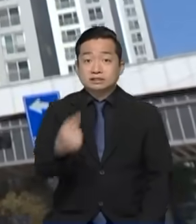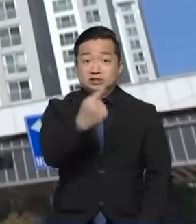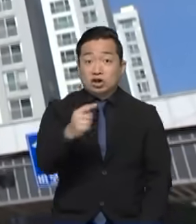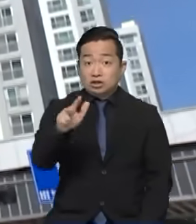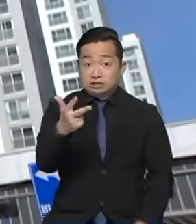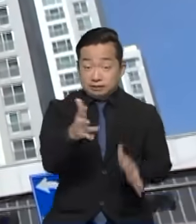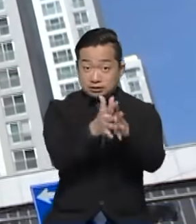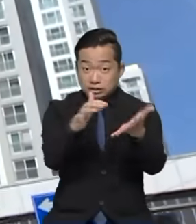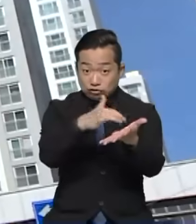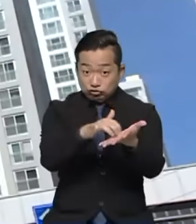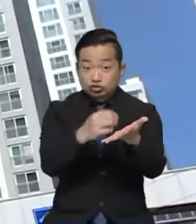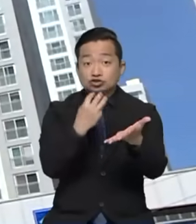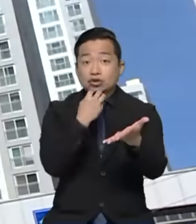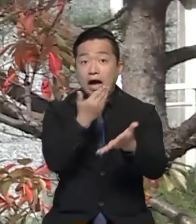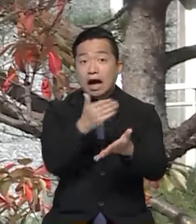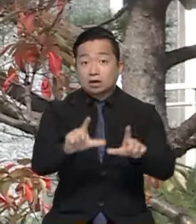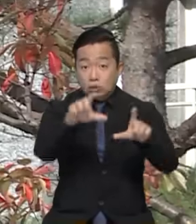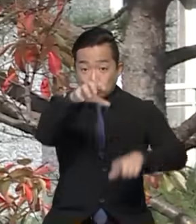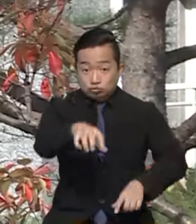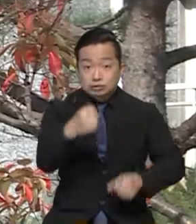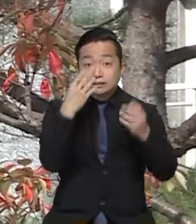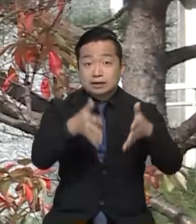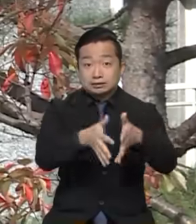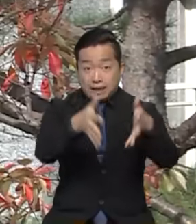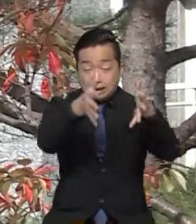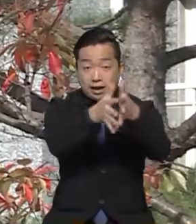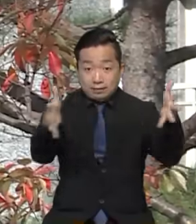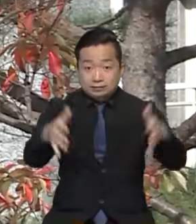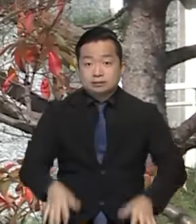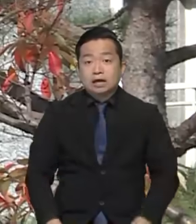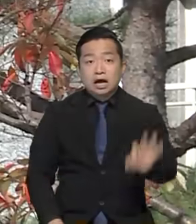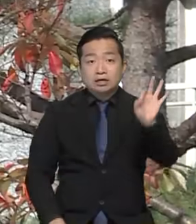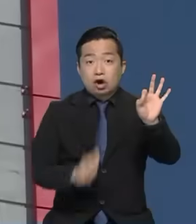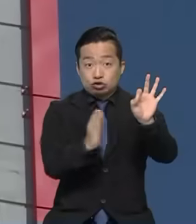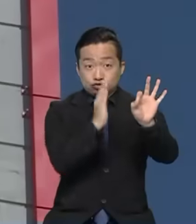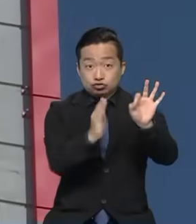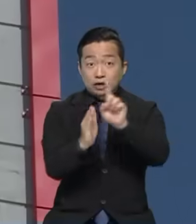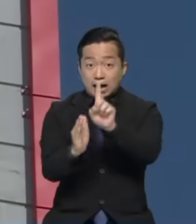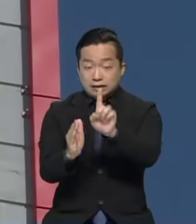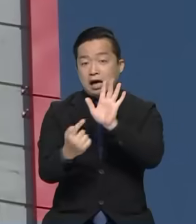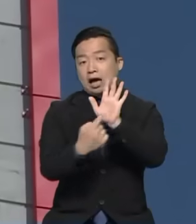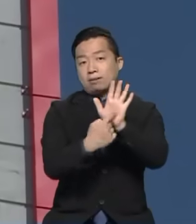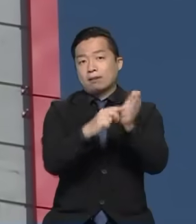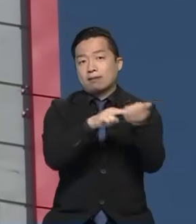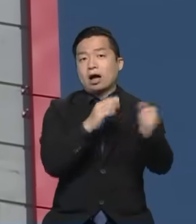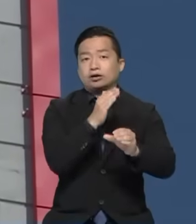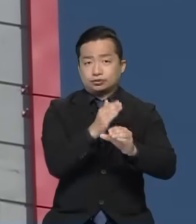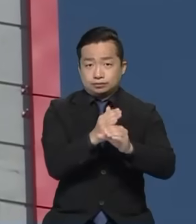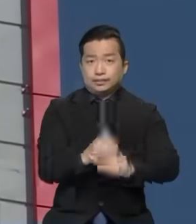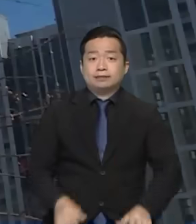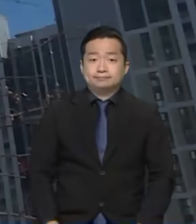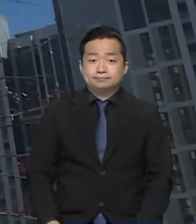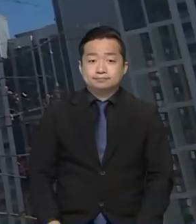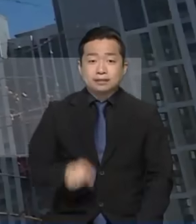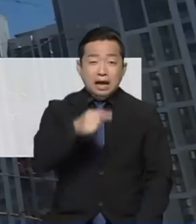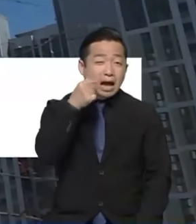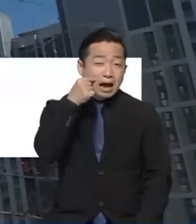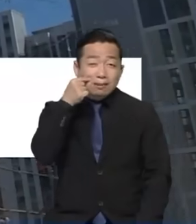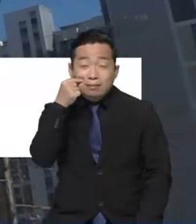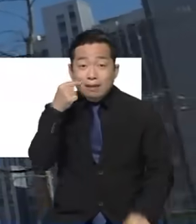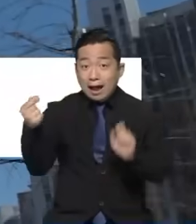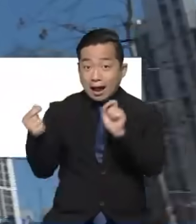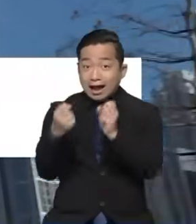1,700가구가 사는 서울 강동구의 신축 아파트. 10가구 중 1가구가 매물로 나와 있습니다. 인기를 끌던